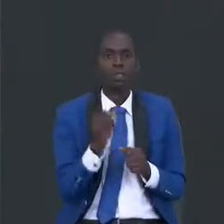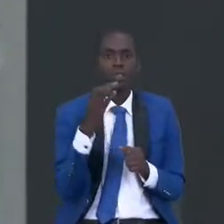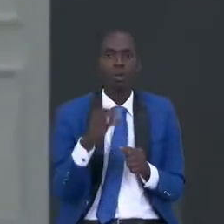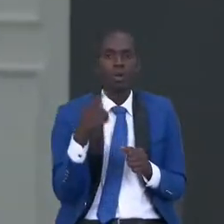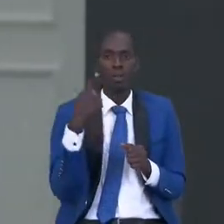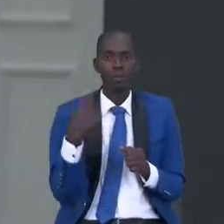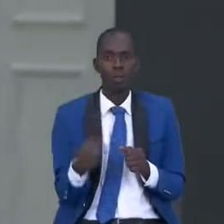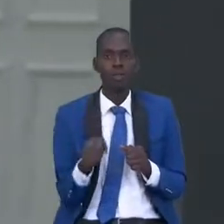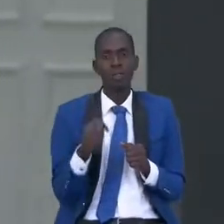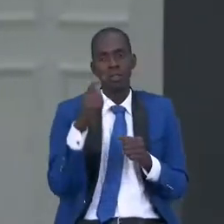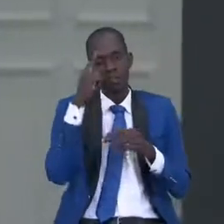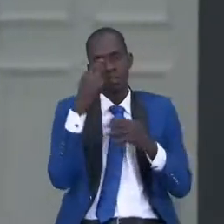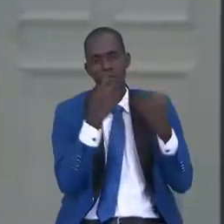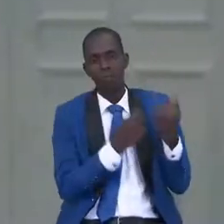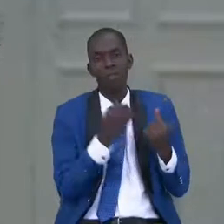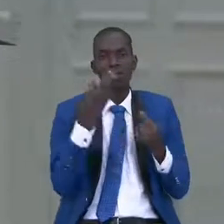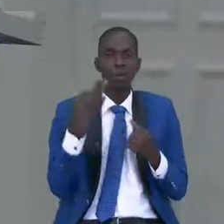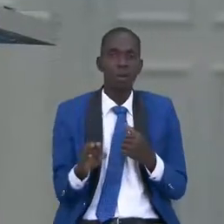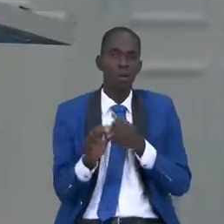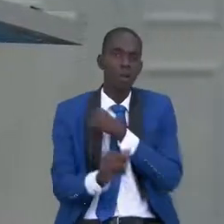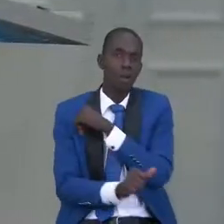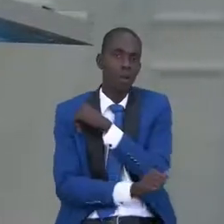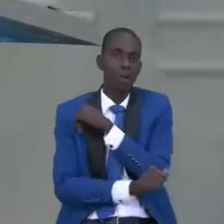qui est la foi d'Abraham,